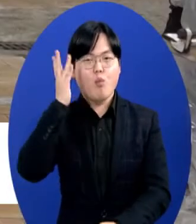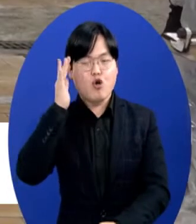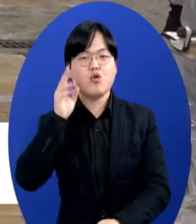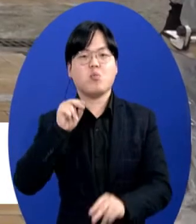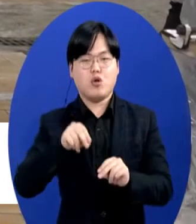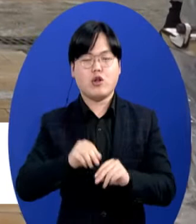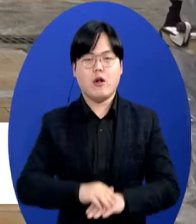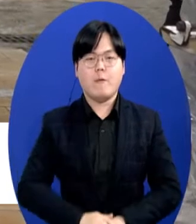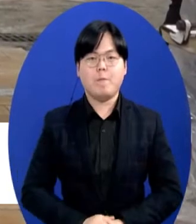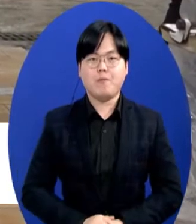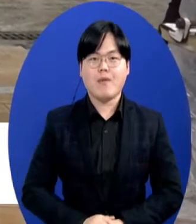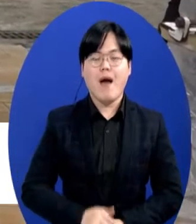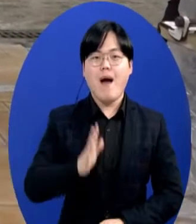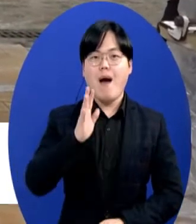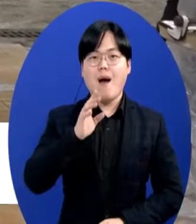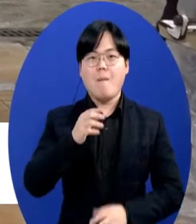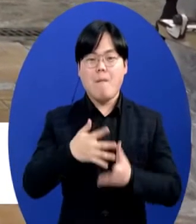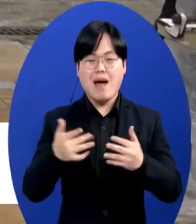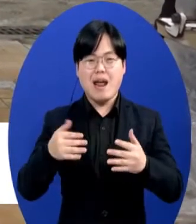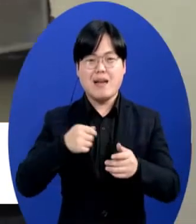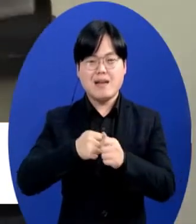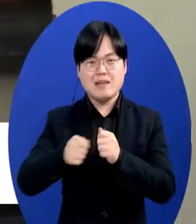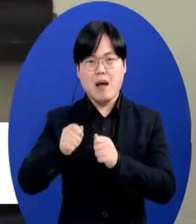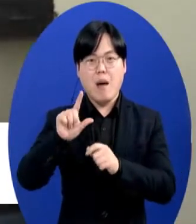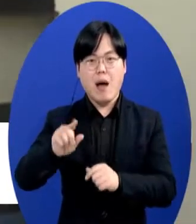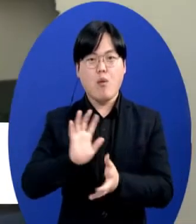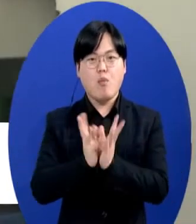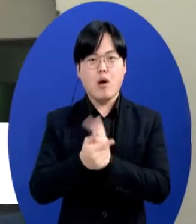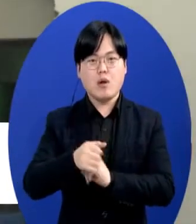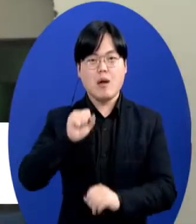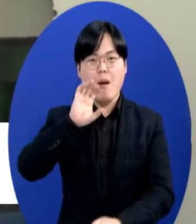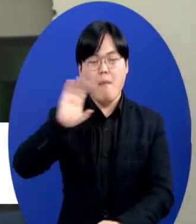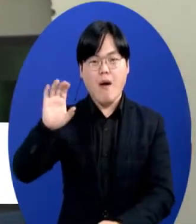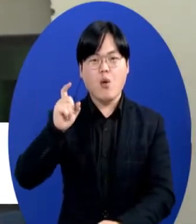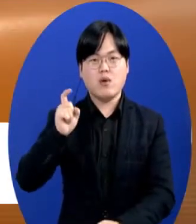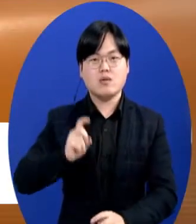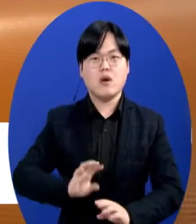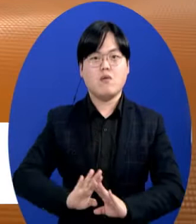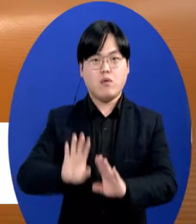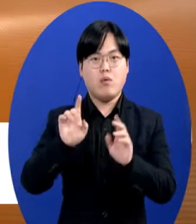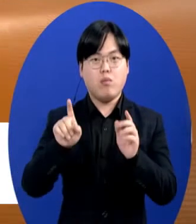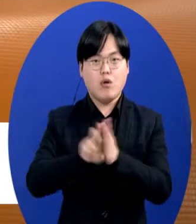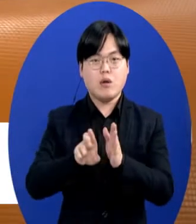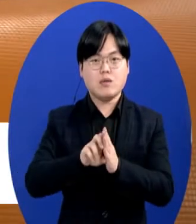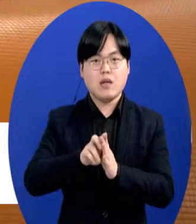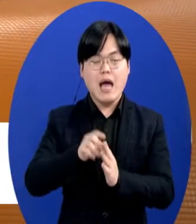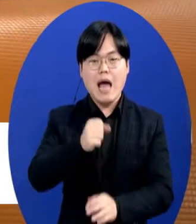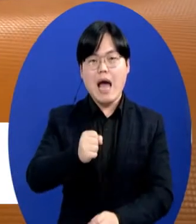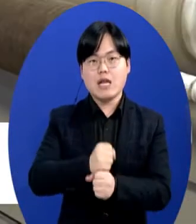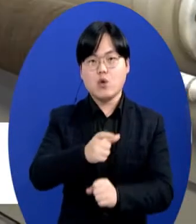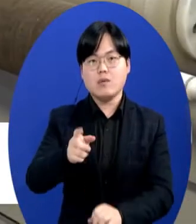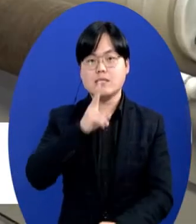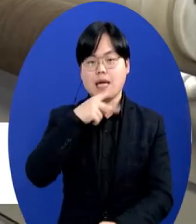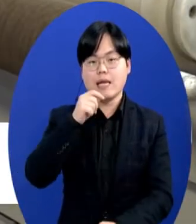За хэдийгээр бараа бүтээгдэхүүний борлуулалт байгаагач аж ахуйн нэгжүүд үйл ажиллагаагаа хэвэн явуулах боломж байна. Ажилчдын цалинг саадгүй болгосноор өрхийн